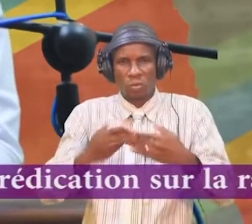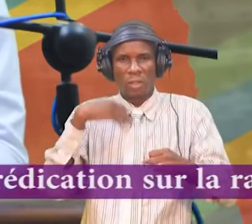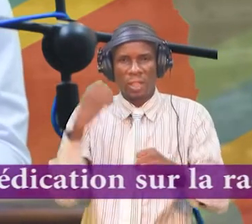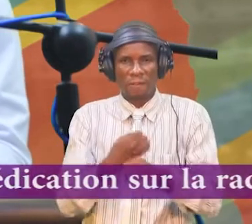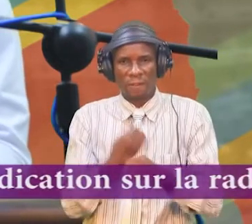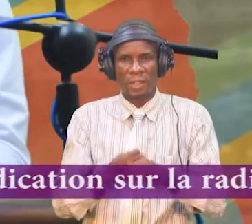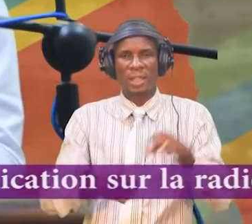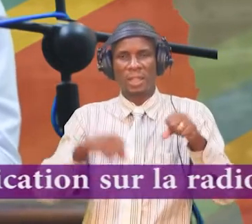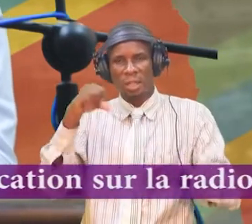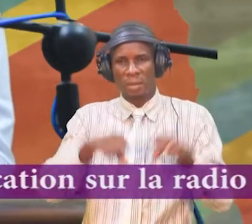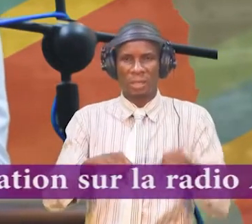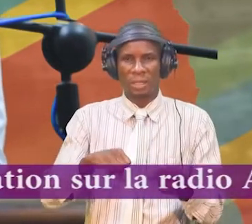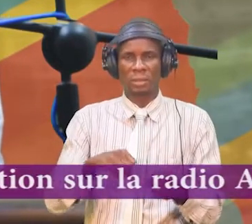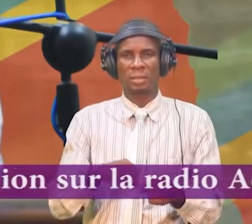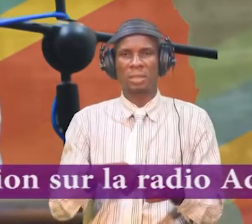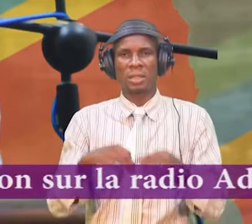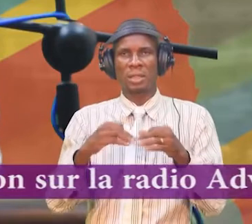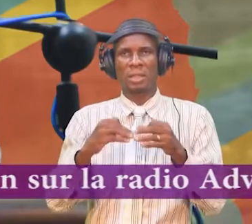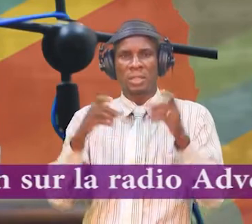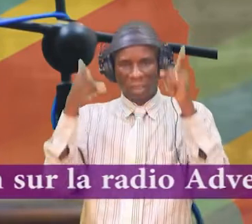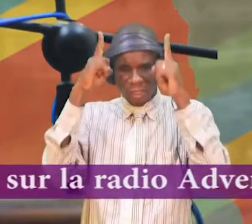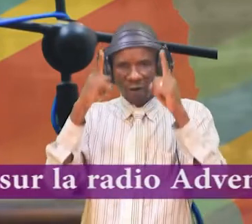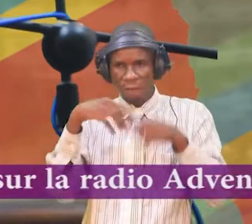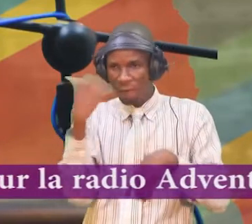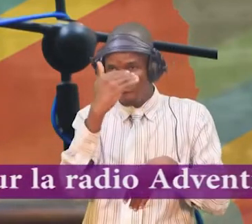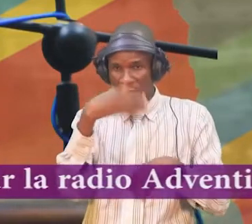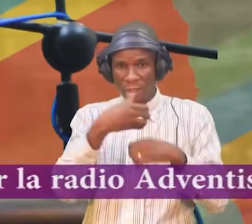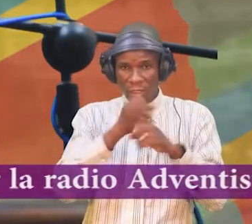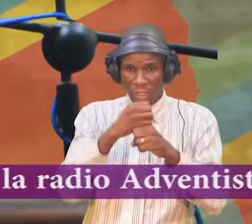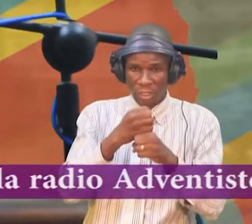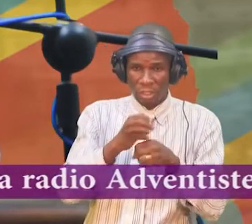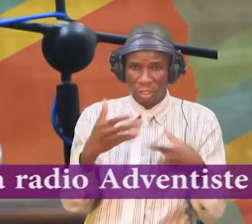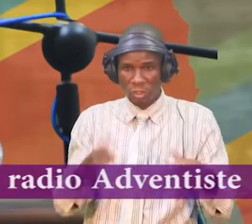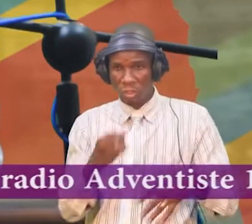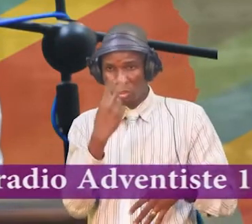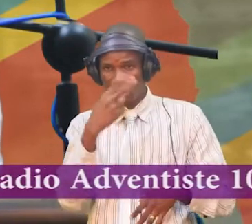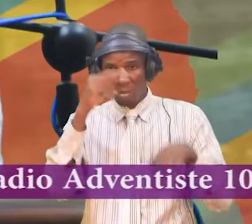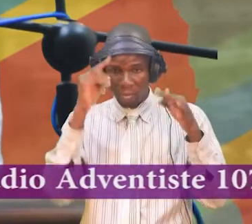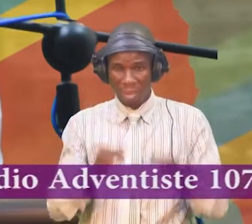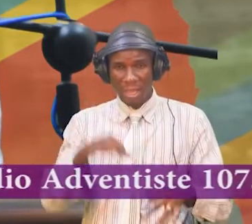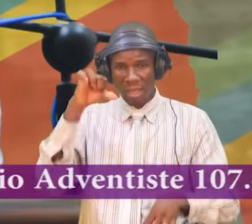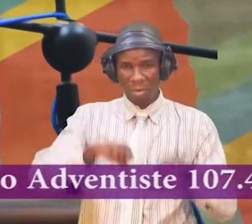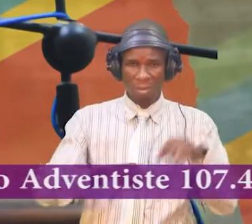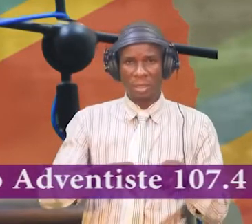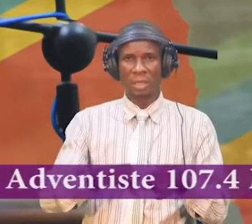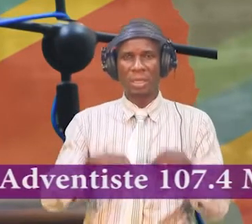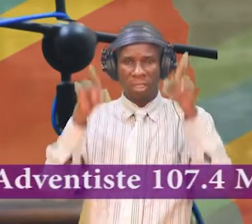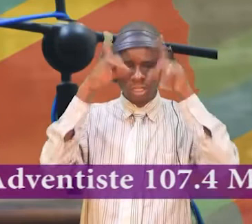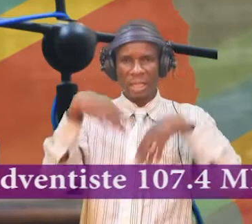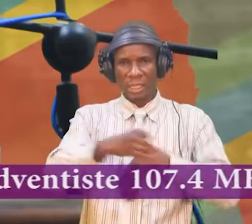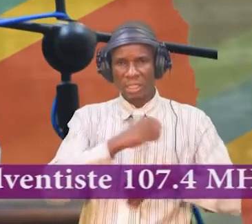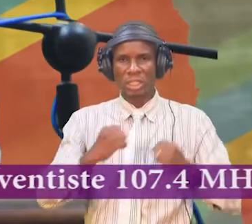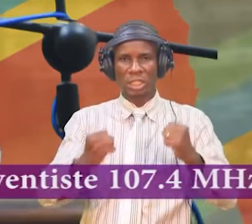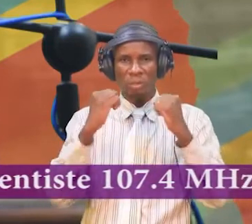nini ya ezali kosala kaka mabe? De façon négative. Na motuni ya mibale ye akosalaka